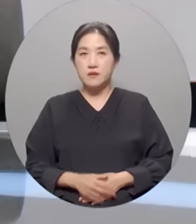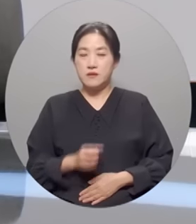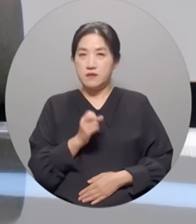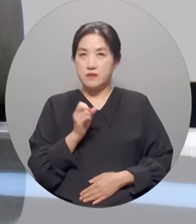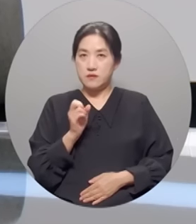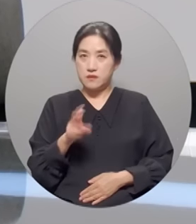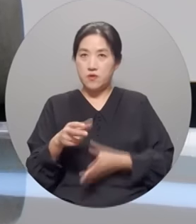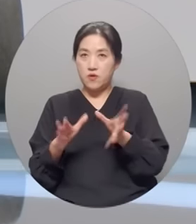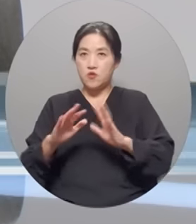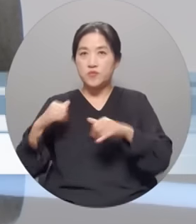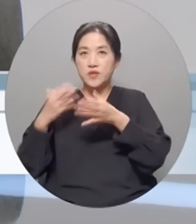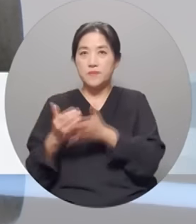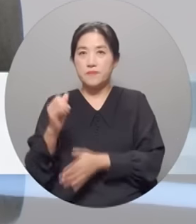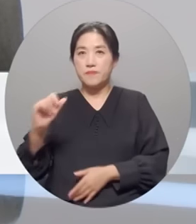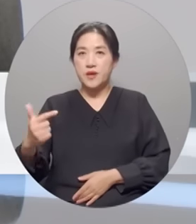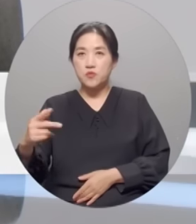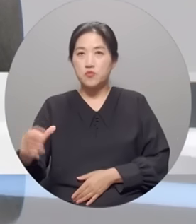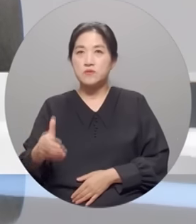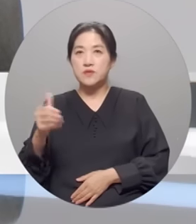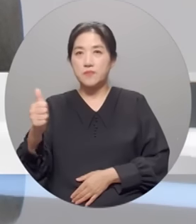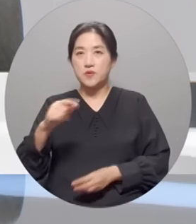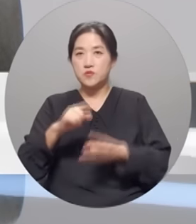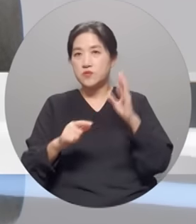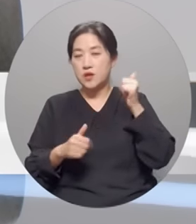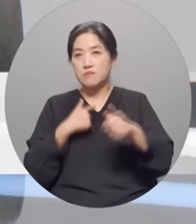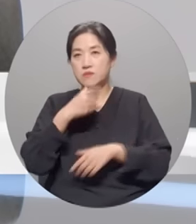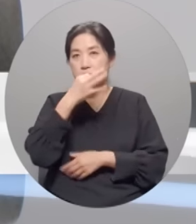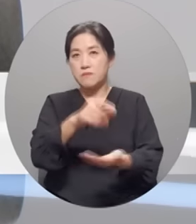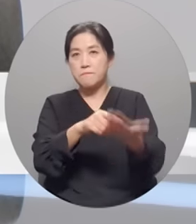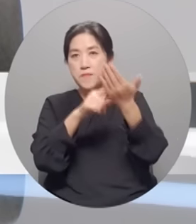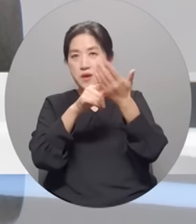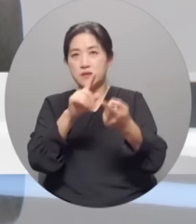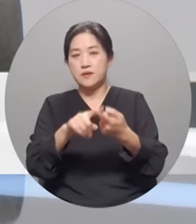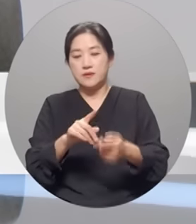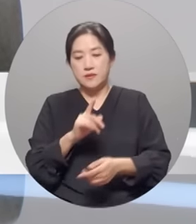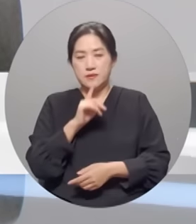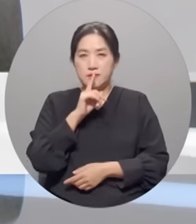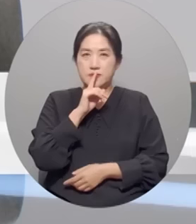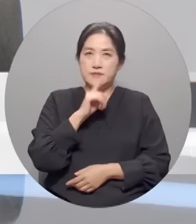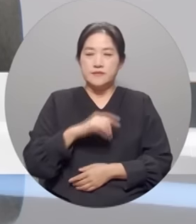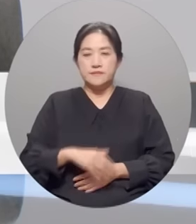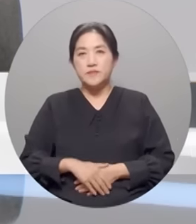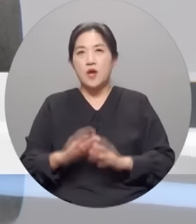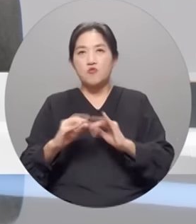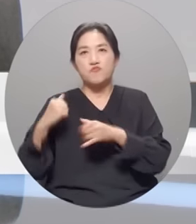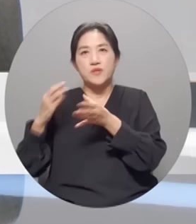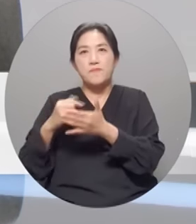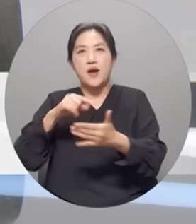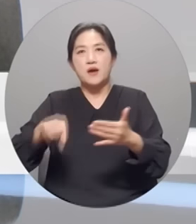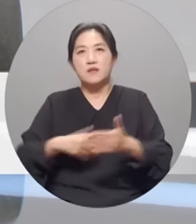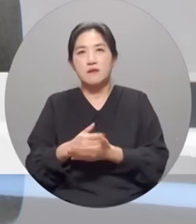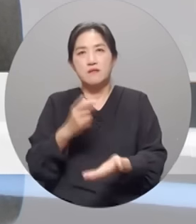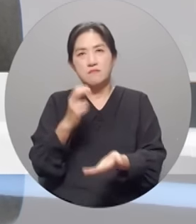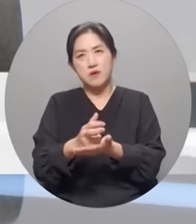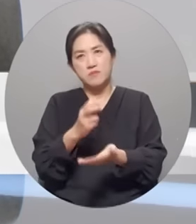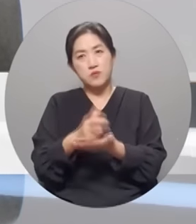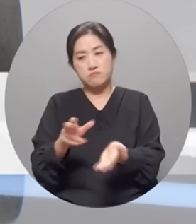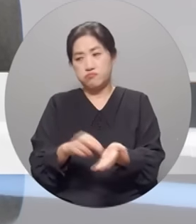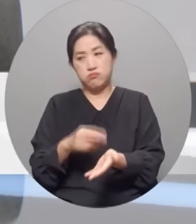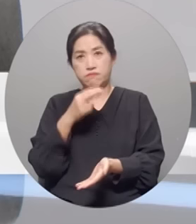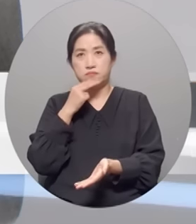여당인 국민의힘 한동훈 대표는 윤석열 대통령의 육성 공개에 대해 말을 아꼈습니다. 국민의힘 내에선 법적인